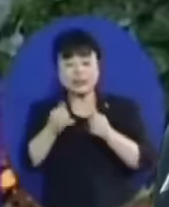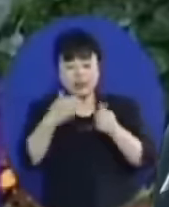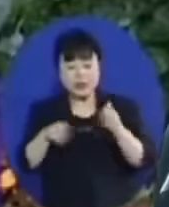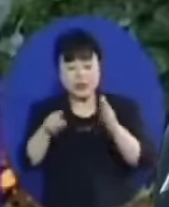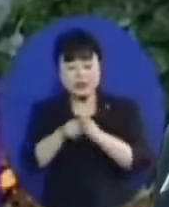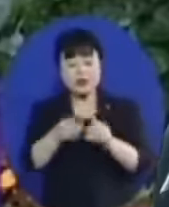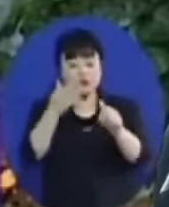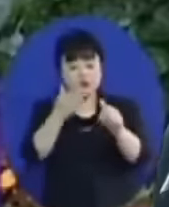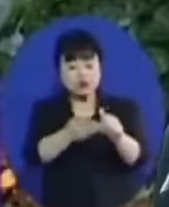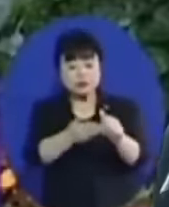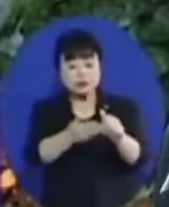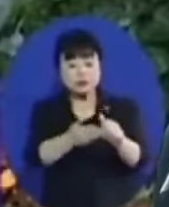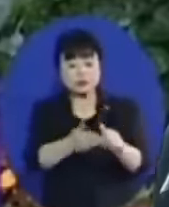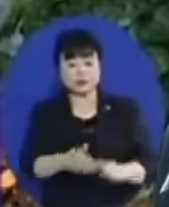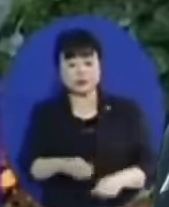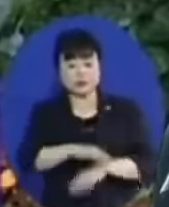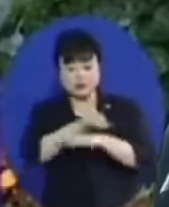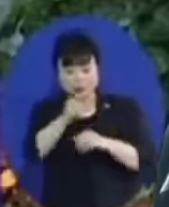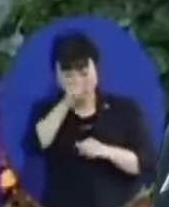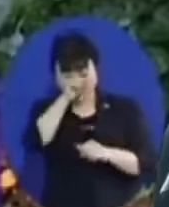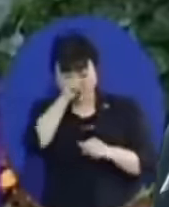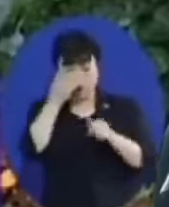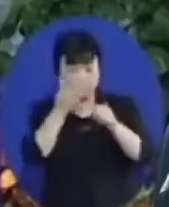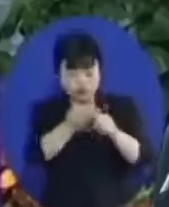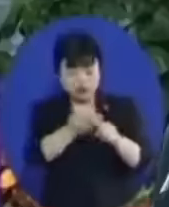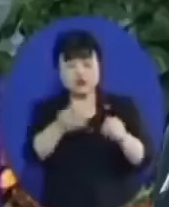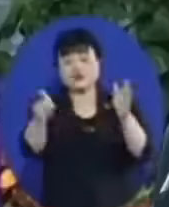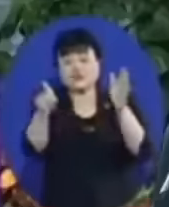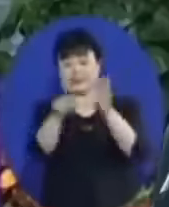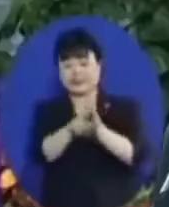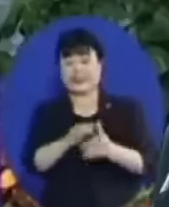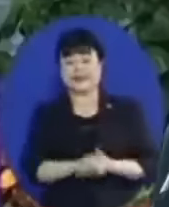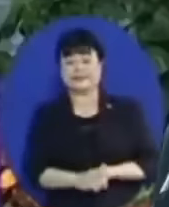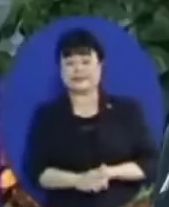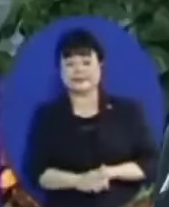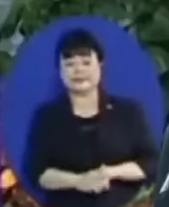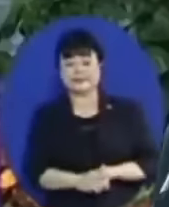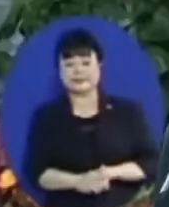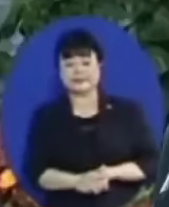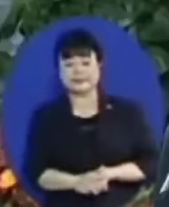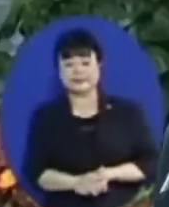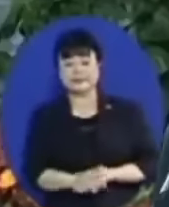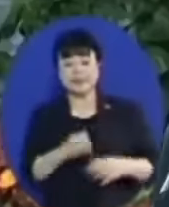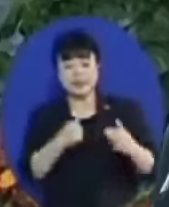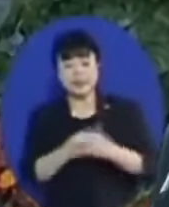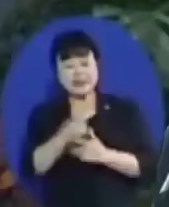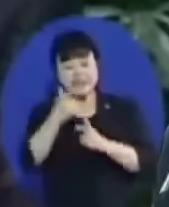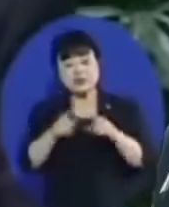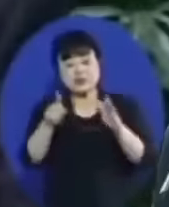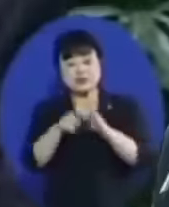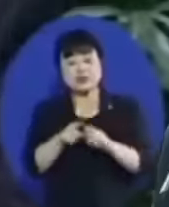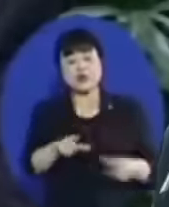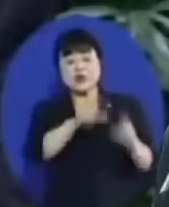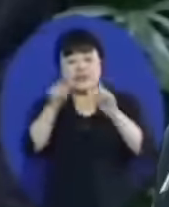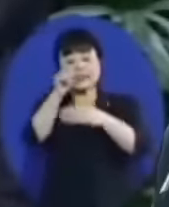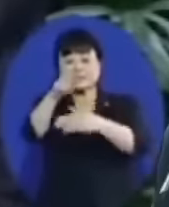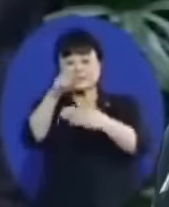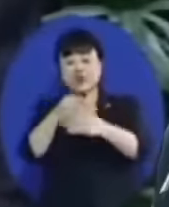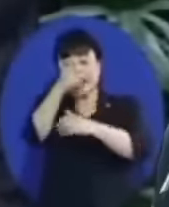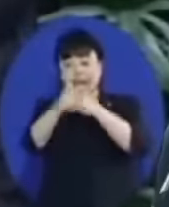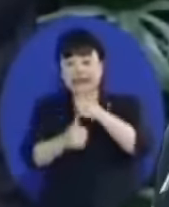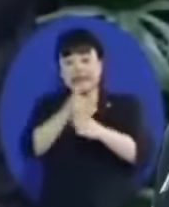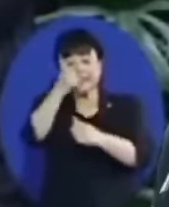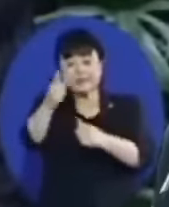위하여 내어주시니가 어찌 그 아들과 함께 모든 것을 우리에게 주시지 아니하겠느냐. 그러므로 우리가 예수 믿고 사는 생활 중에